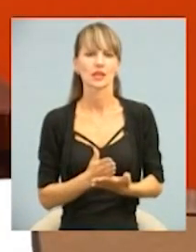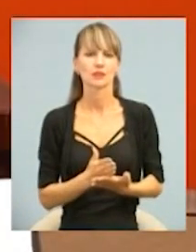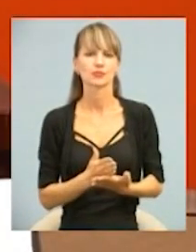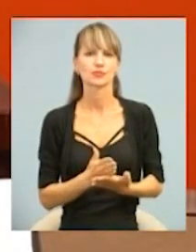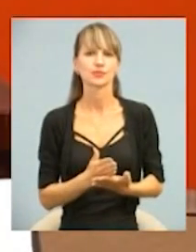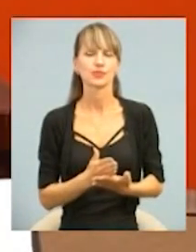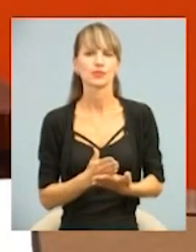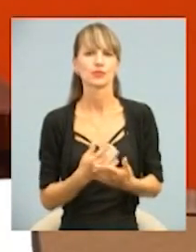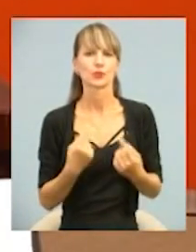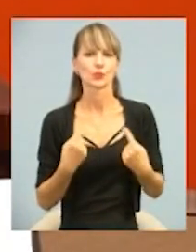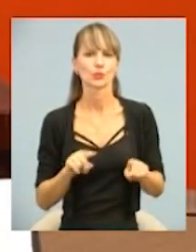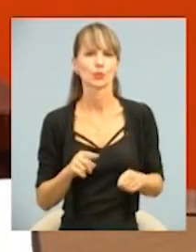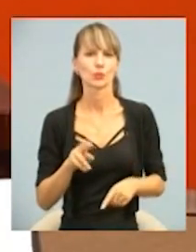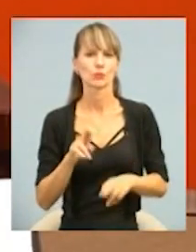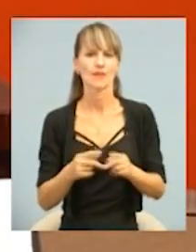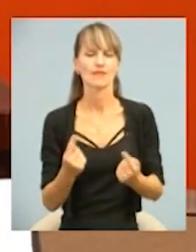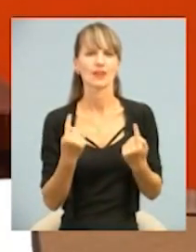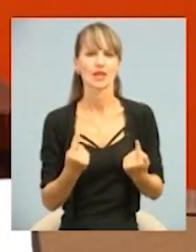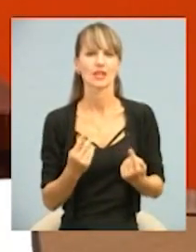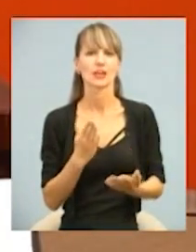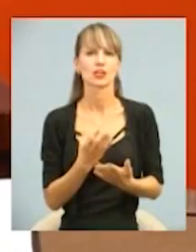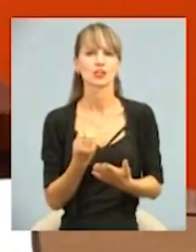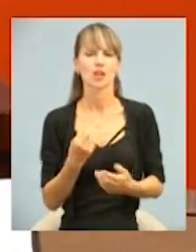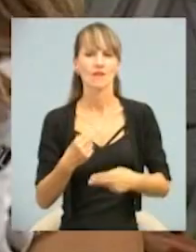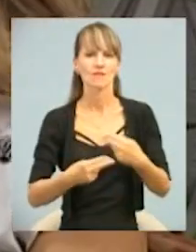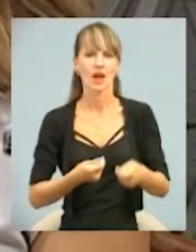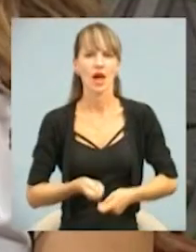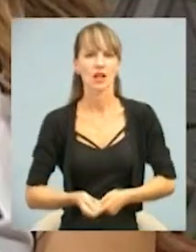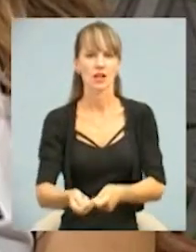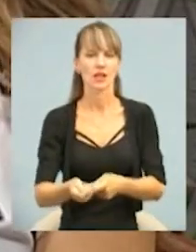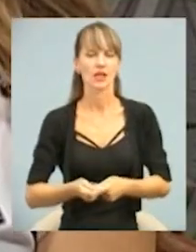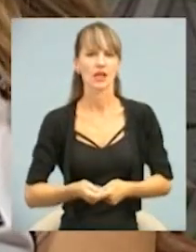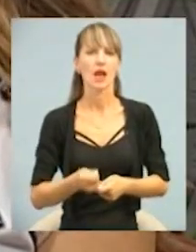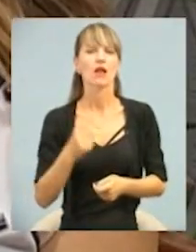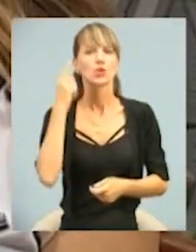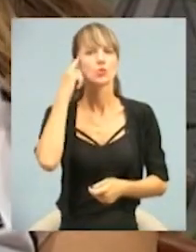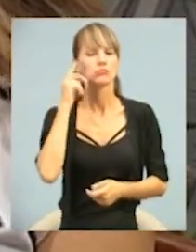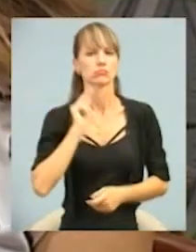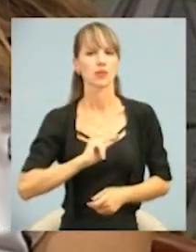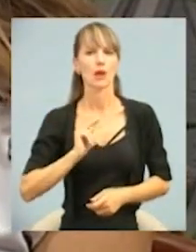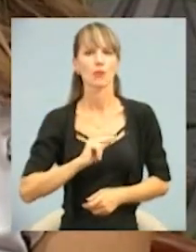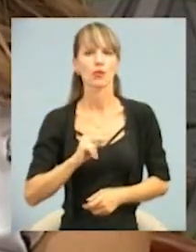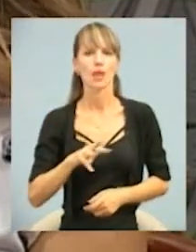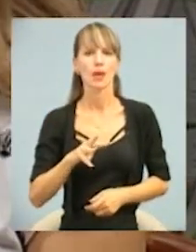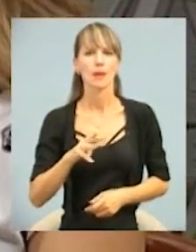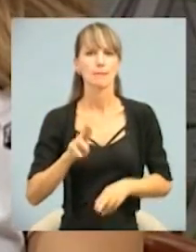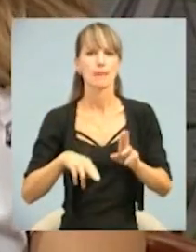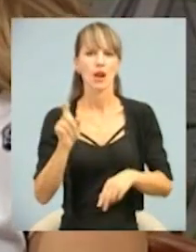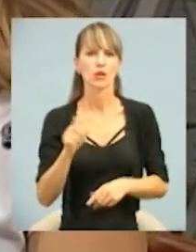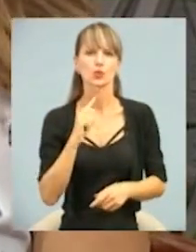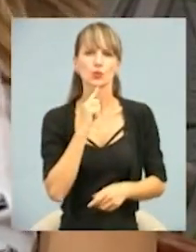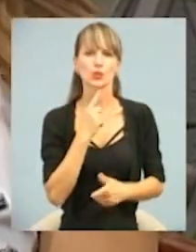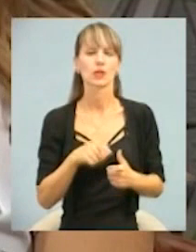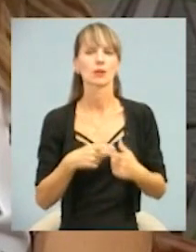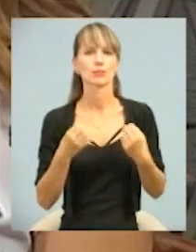другі пензлики великі, ще є валики. А як ти гадаєш, працювати малярем складно чи не складно? Чи ти